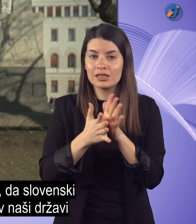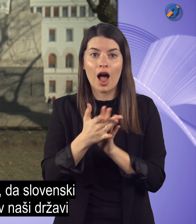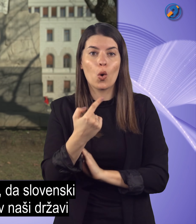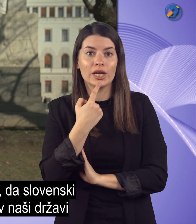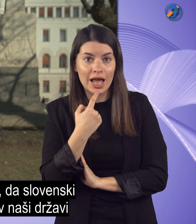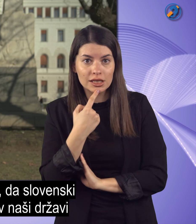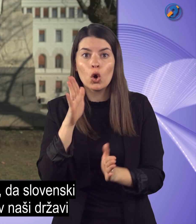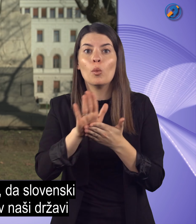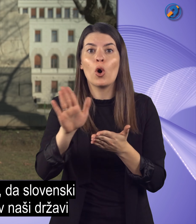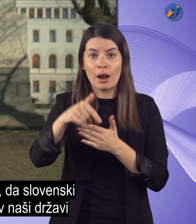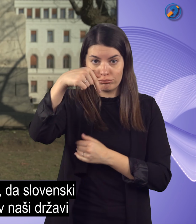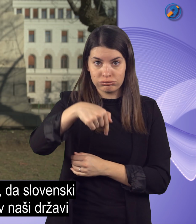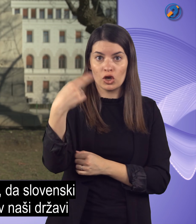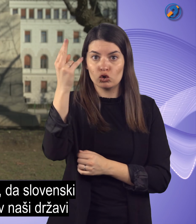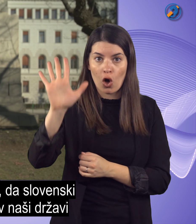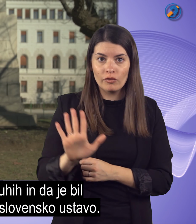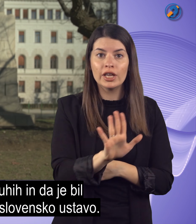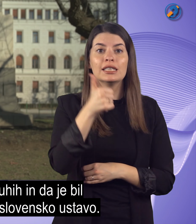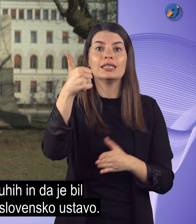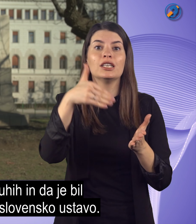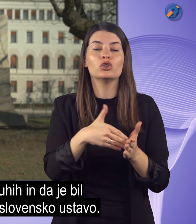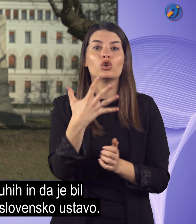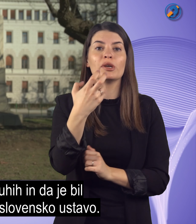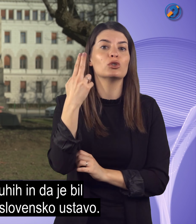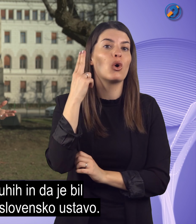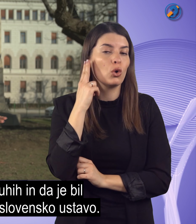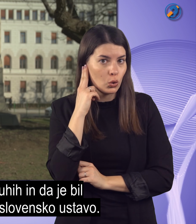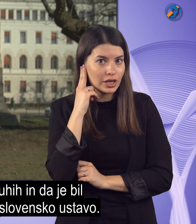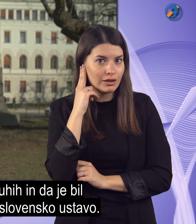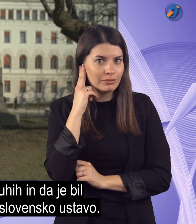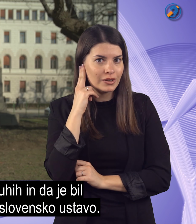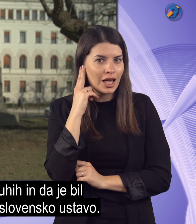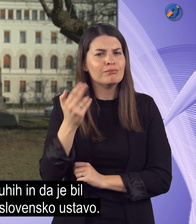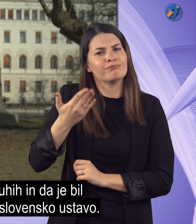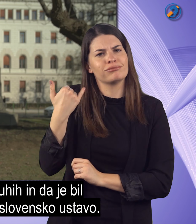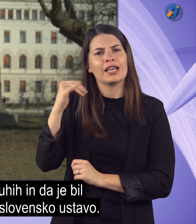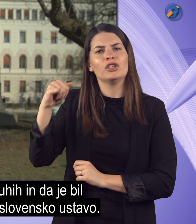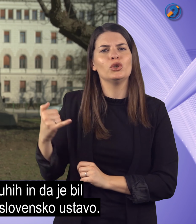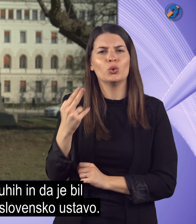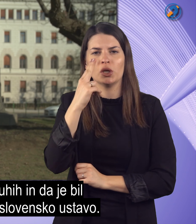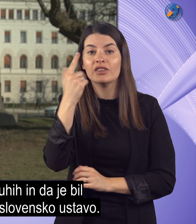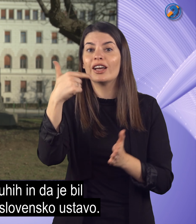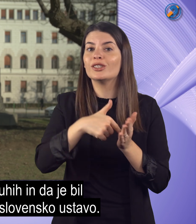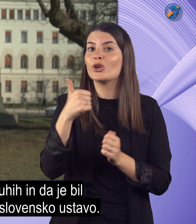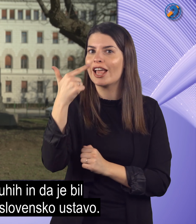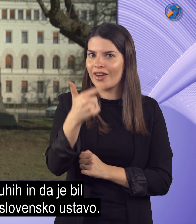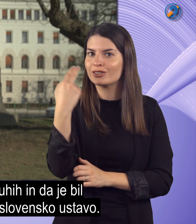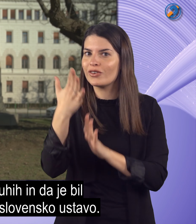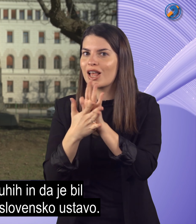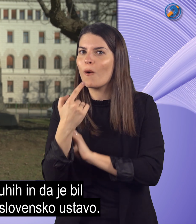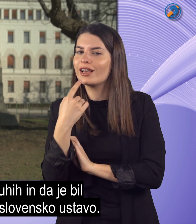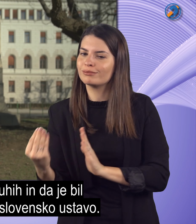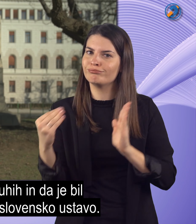slovenski znakovni jezik uporablja v naši državi tisoč petsto gluhih in da je bil junija 2021